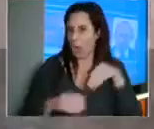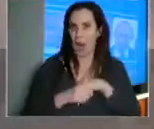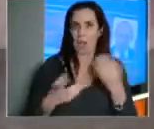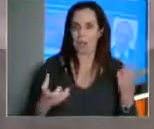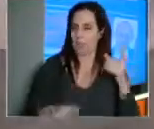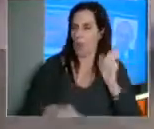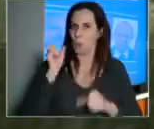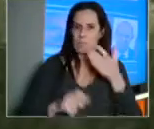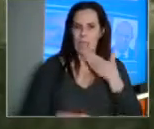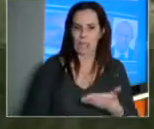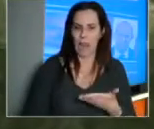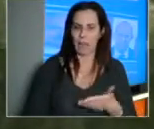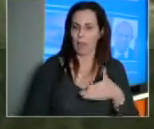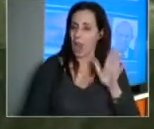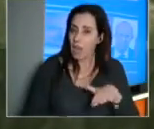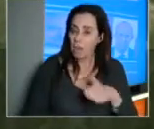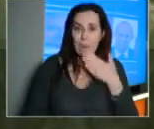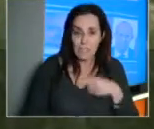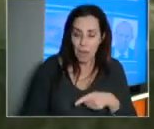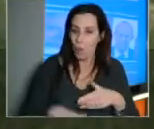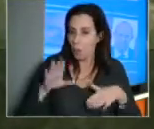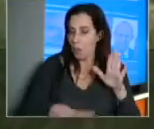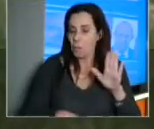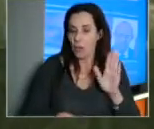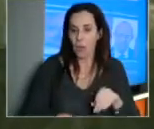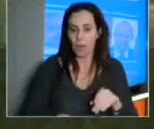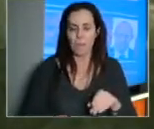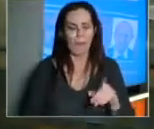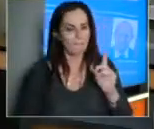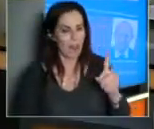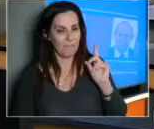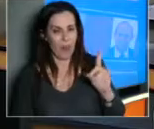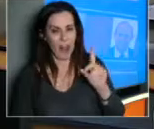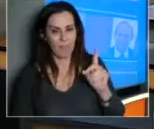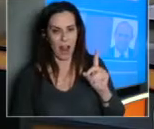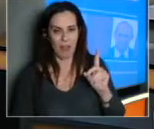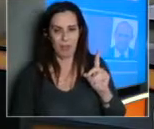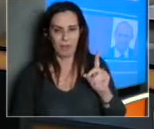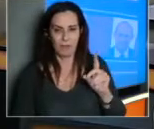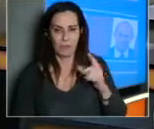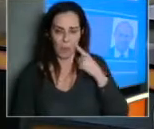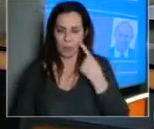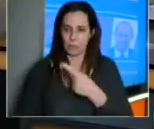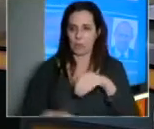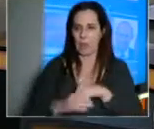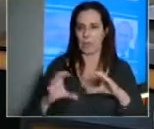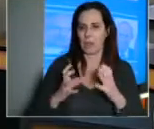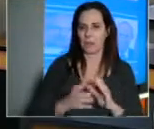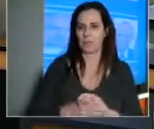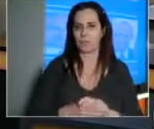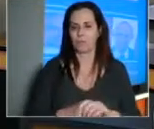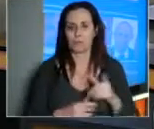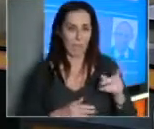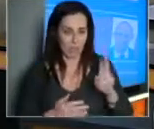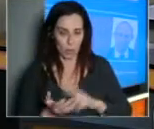כחלק מהאוכלוסייה הישראלית. גם האוכלוסייה הישראלית ברובה, חוץ מאלה שממומנים על ידי ארגונים אירופיים, רואים את עצמם כחלק מהחברה. את